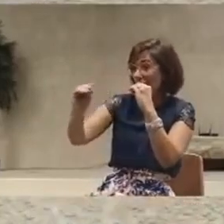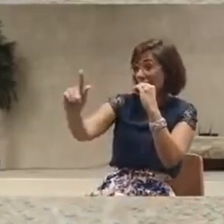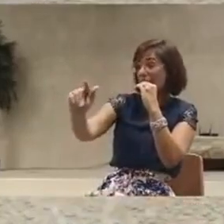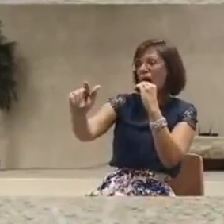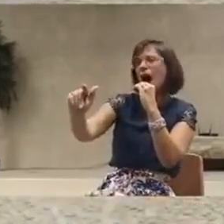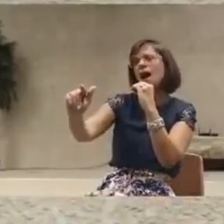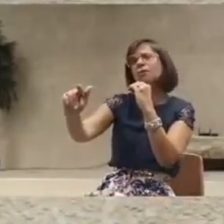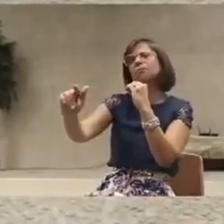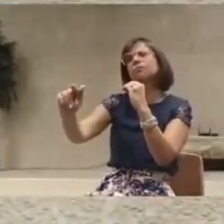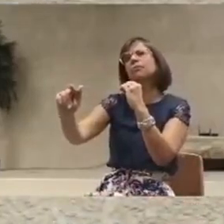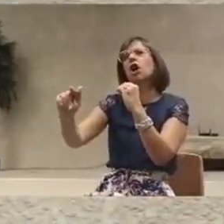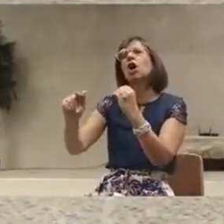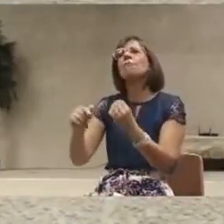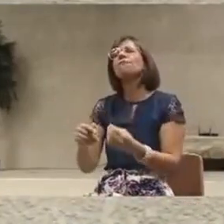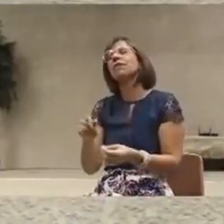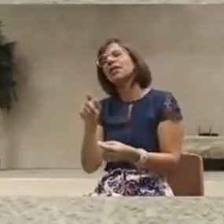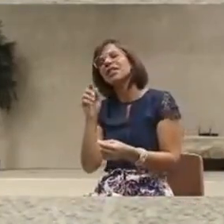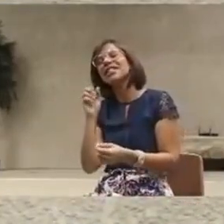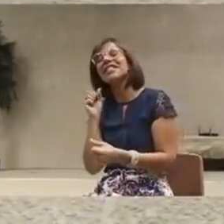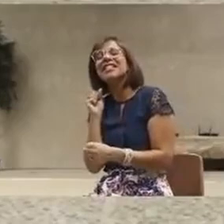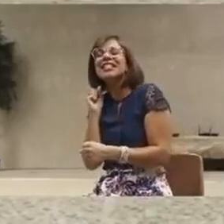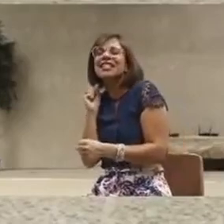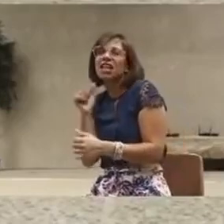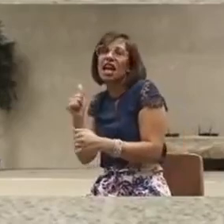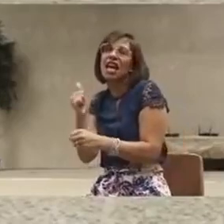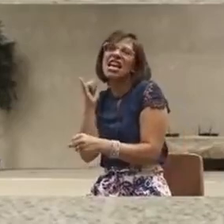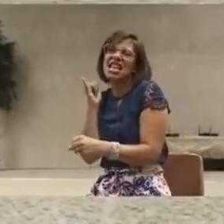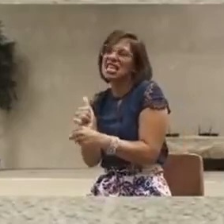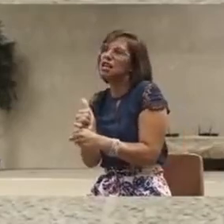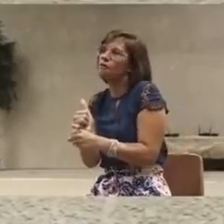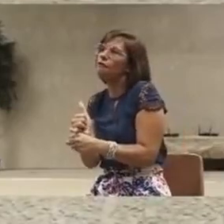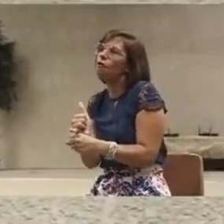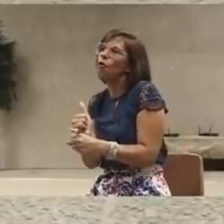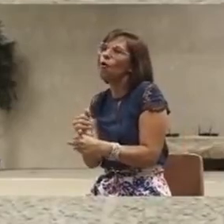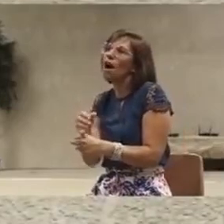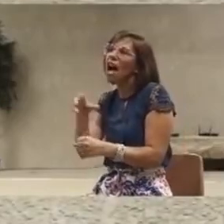On apprend à creuser plus profond pour aller chercher l'eau.